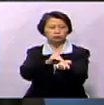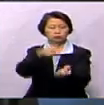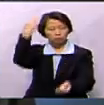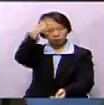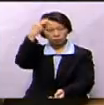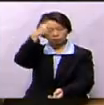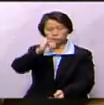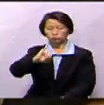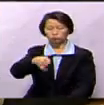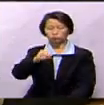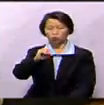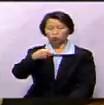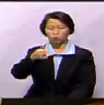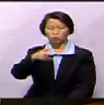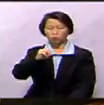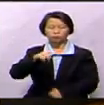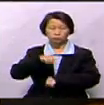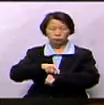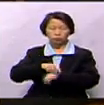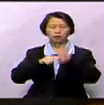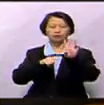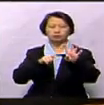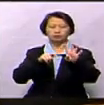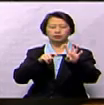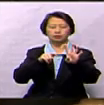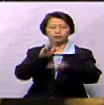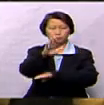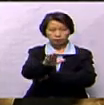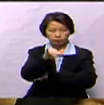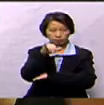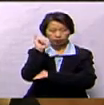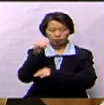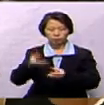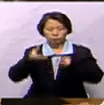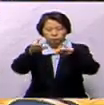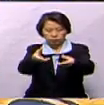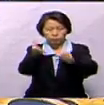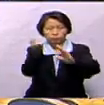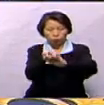Johar Datuk Mahirudin kira-kira pukul 4 petang semalam. Penyerahan dokumen